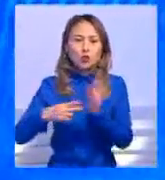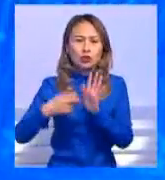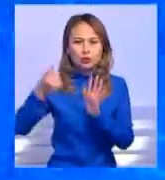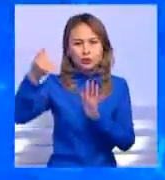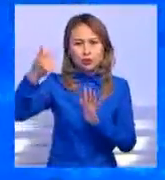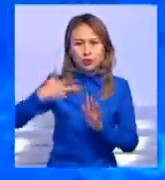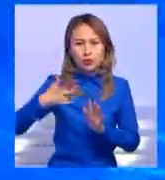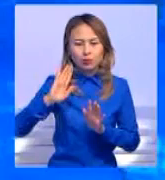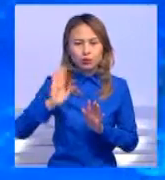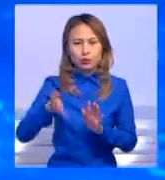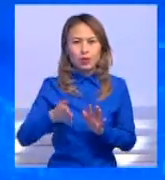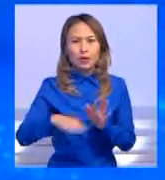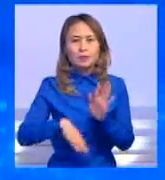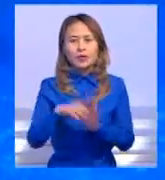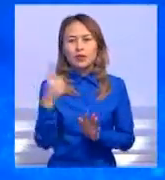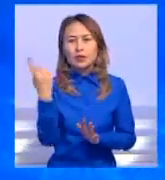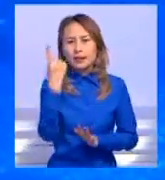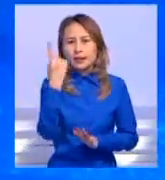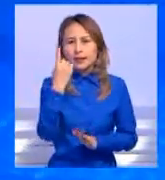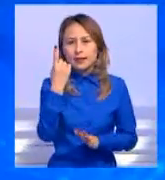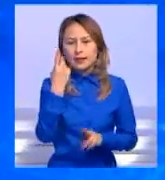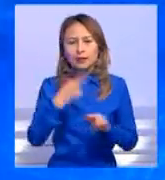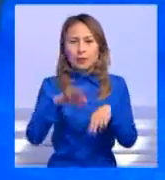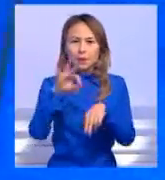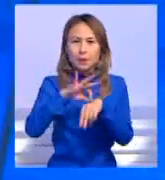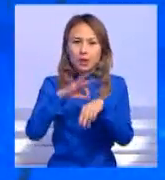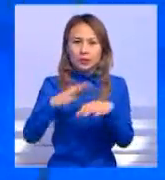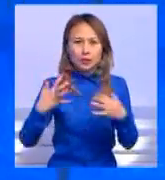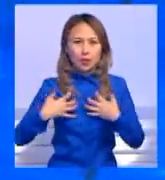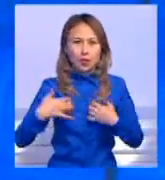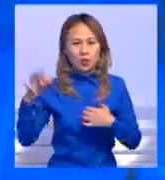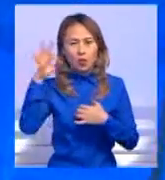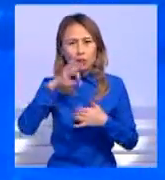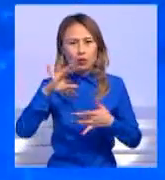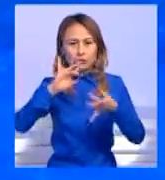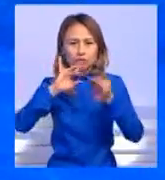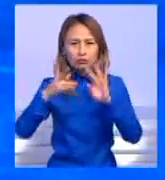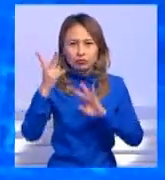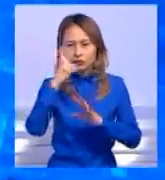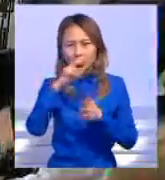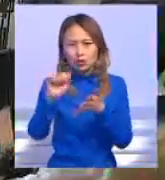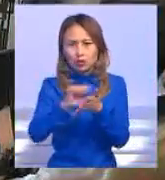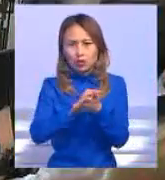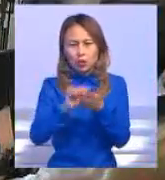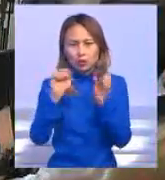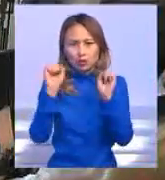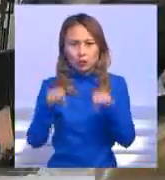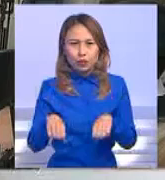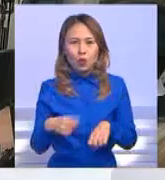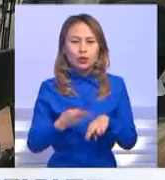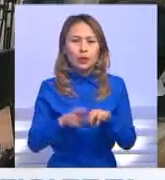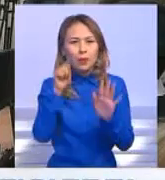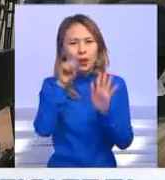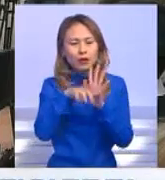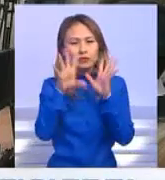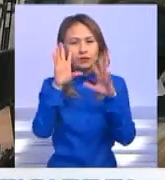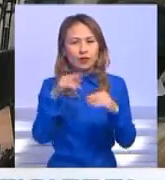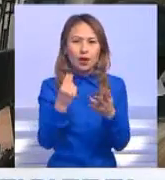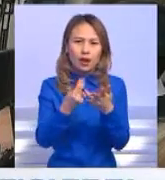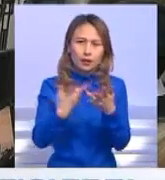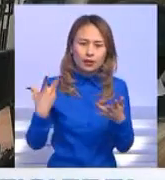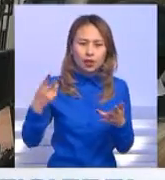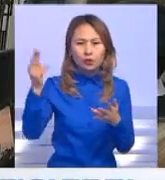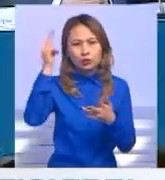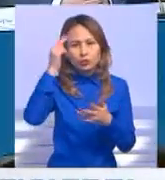үш артықшылығы бар дейді мамандар. Біріншіден, сырқаттың денсаулығы жайлы жеке электронды құжаты болады. Оның ішінде барлық анализ